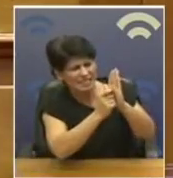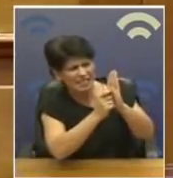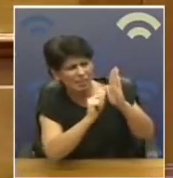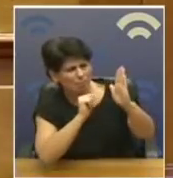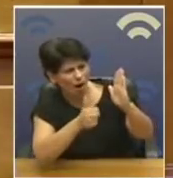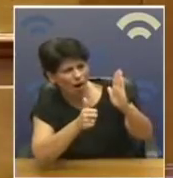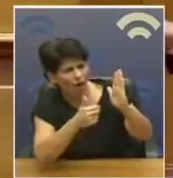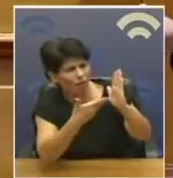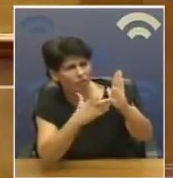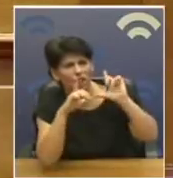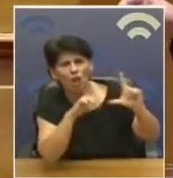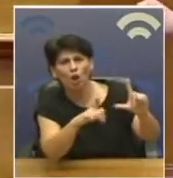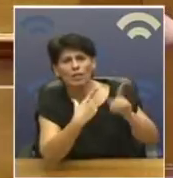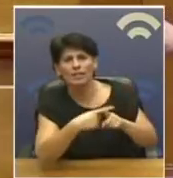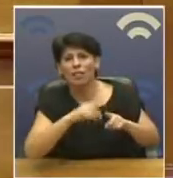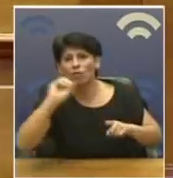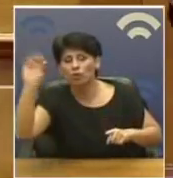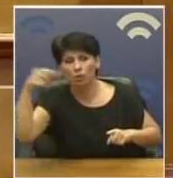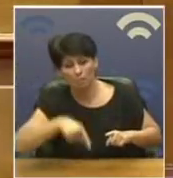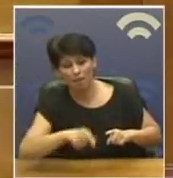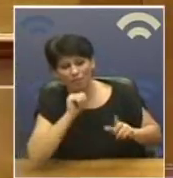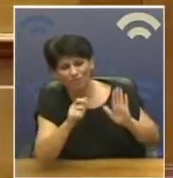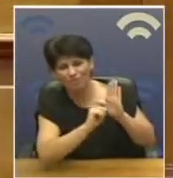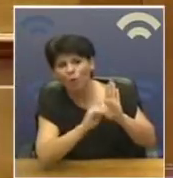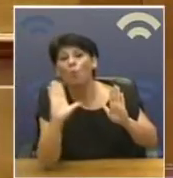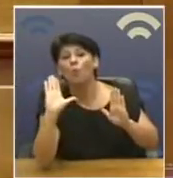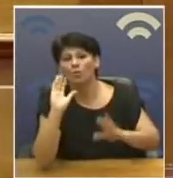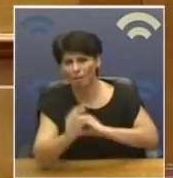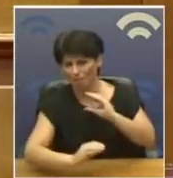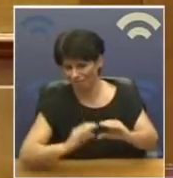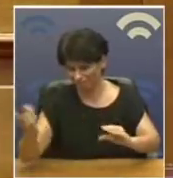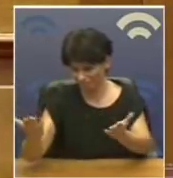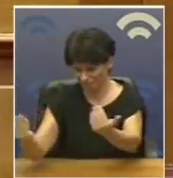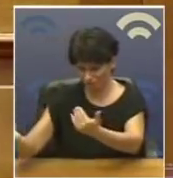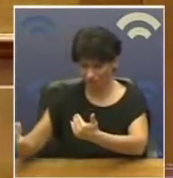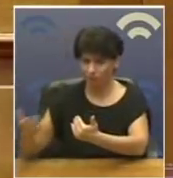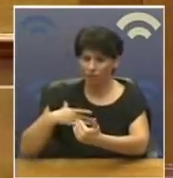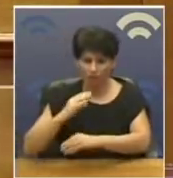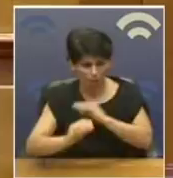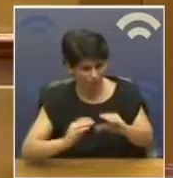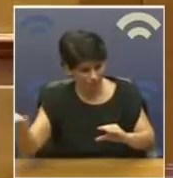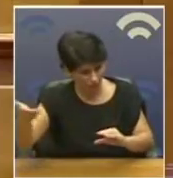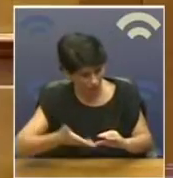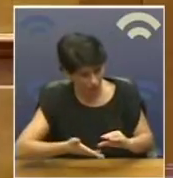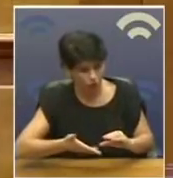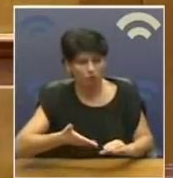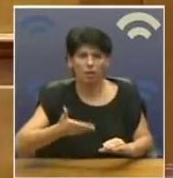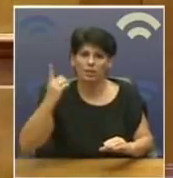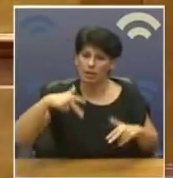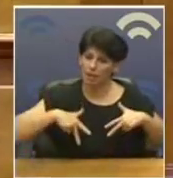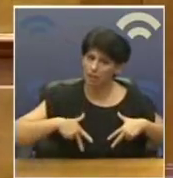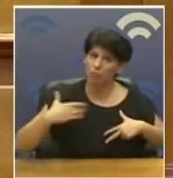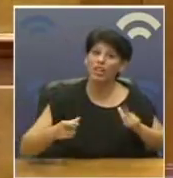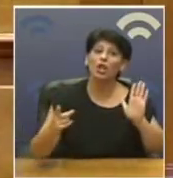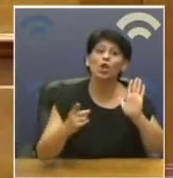εξωτερικό. Και με αυτό το στίγμα, να ξέρετε, ούτε επενδυτές θα μπορέσετε να προσελκύσετε. Διότι οι επενδυτές έρχονται σε μια χώρα η οποία έχει